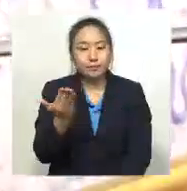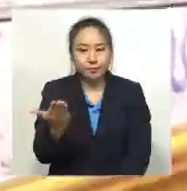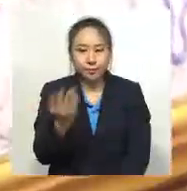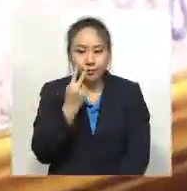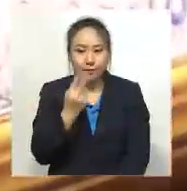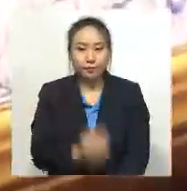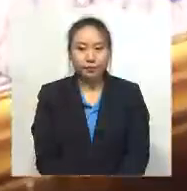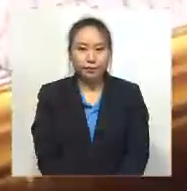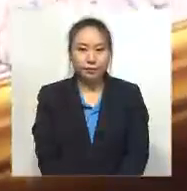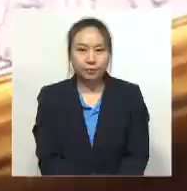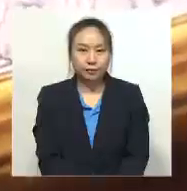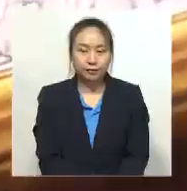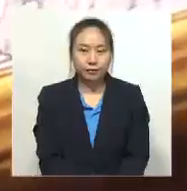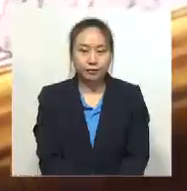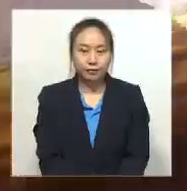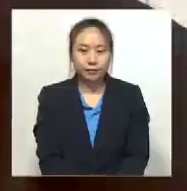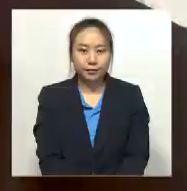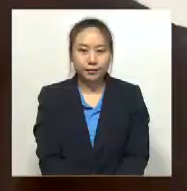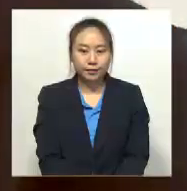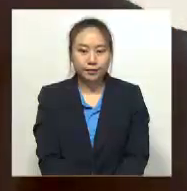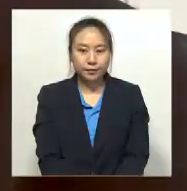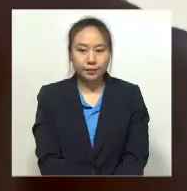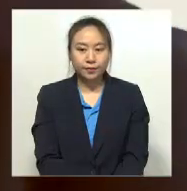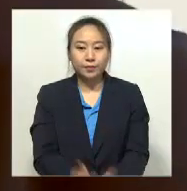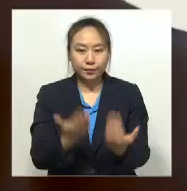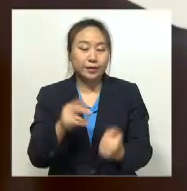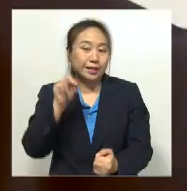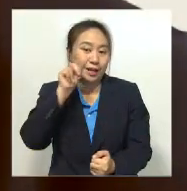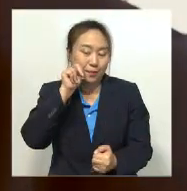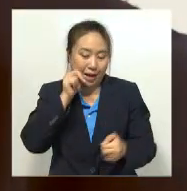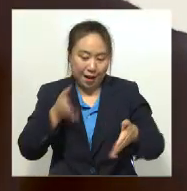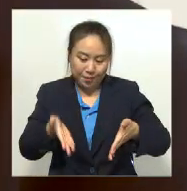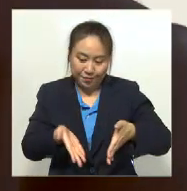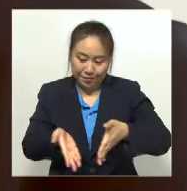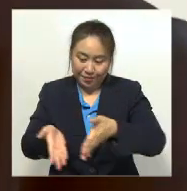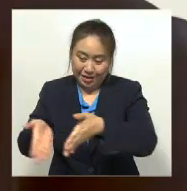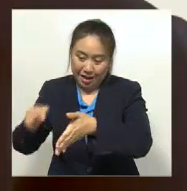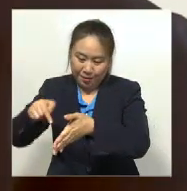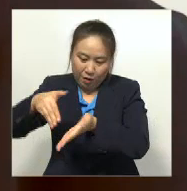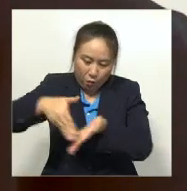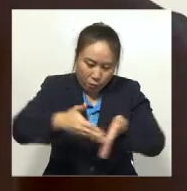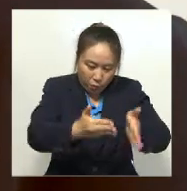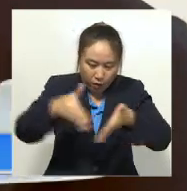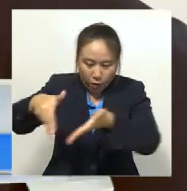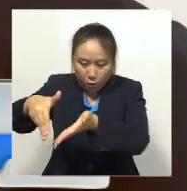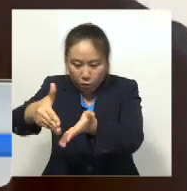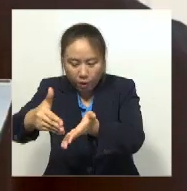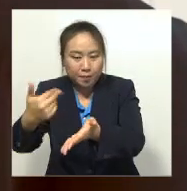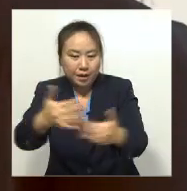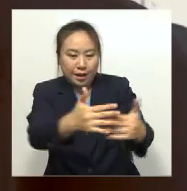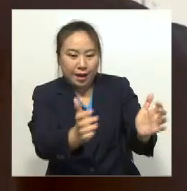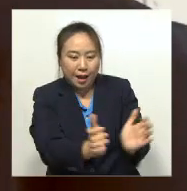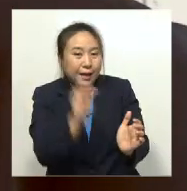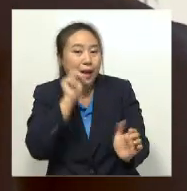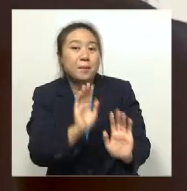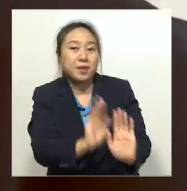ลประทานร้อยเอ็ดค่ะ ซึ่งลำน้ำสาขาเหล่านี้เราก็จะมีอ่างเก็บน้ำคอยเก็บน้ำไว้แ